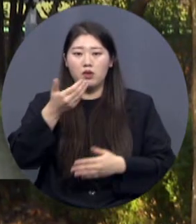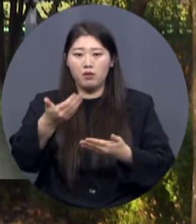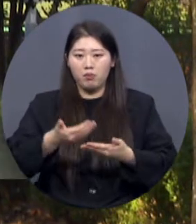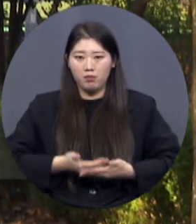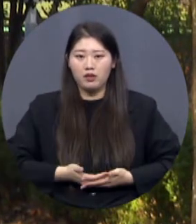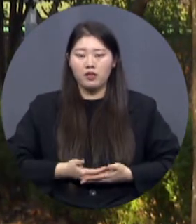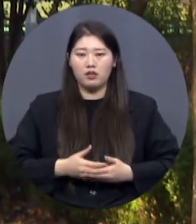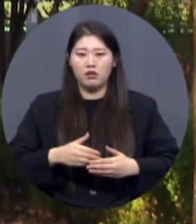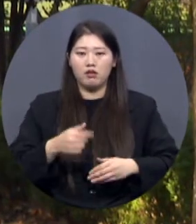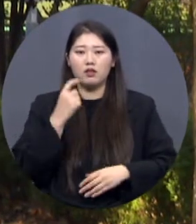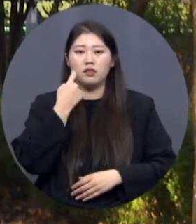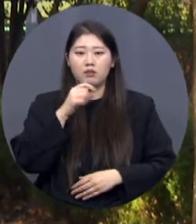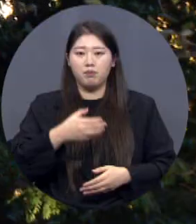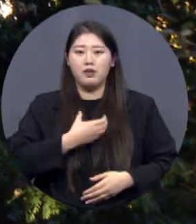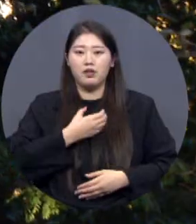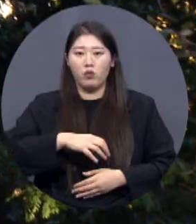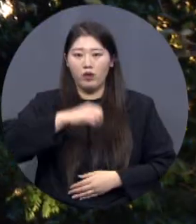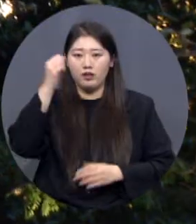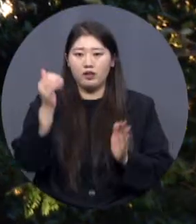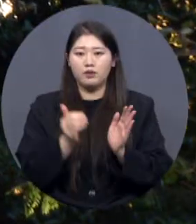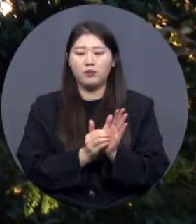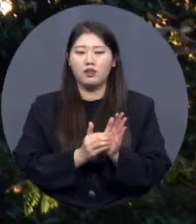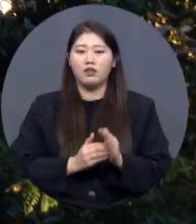단체전과 함께 금메달을 획득했습니다